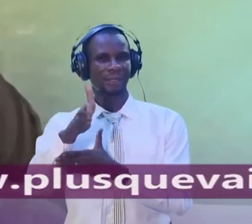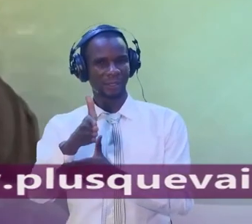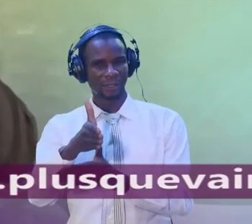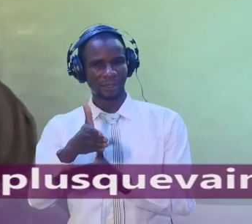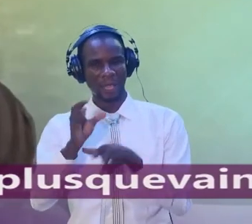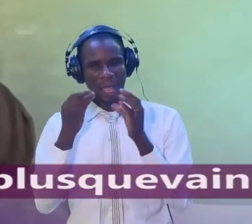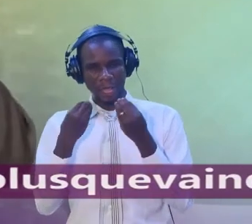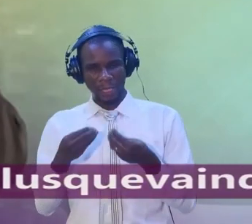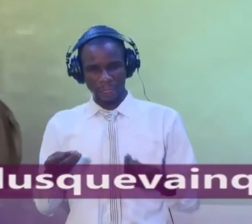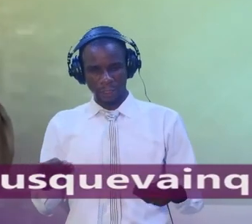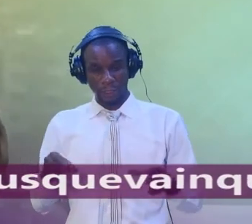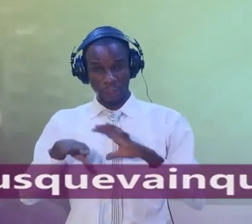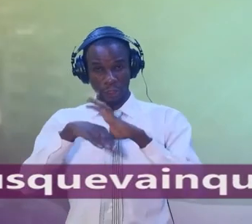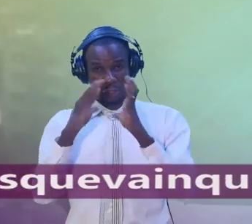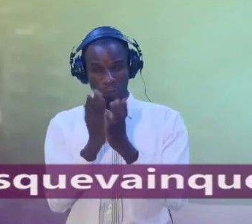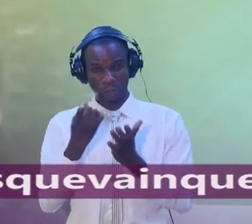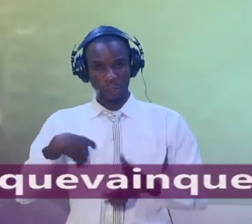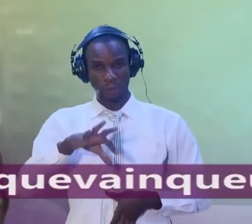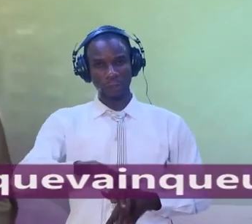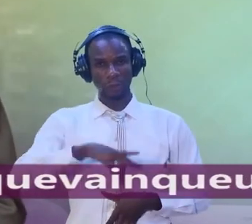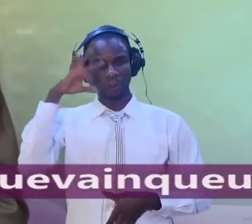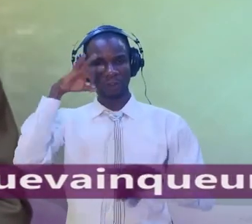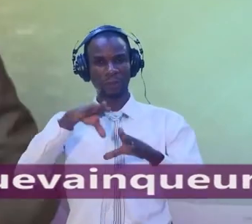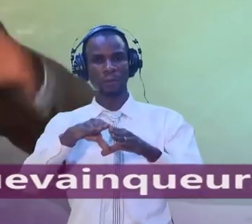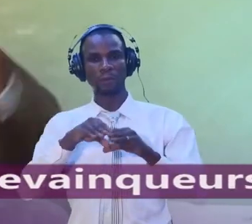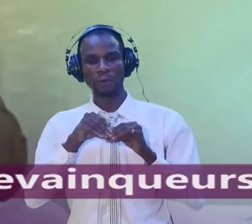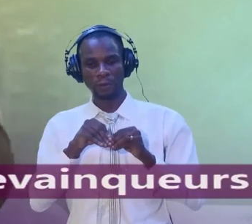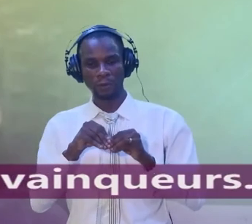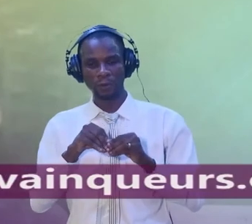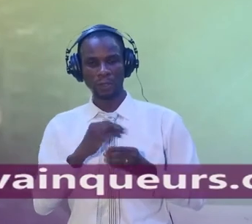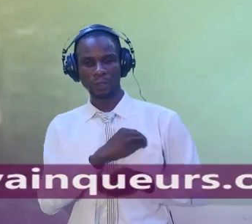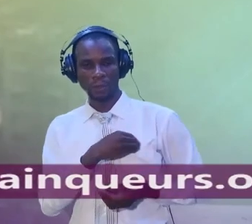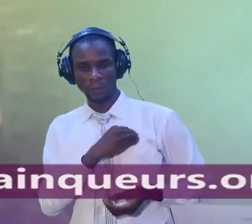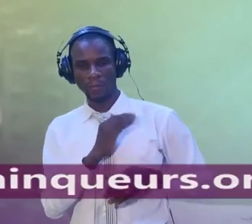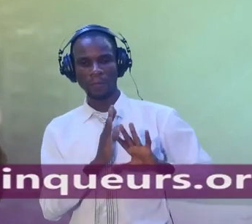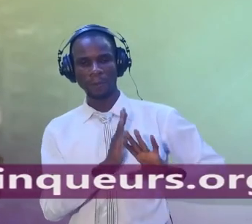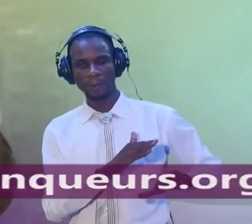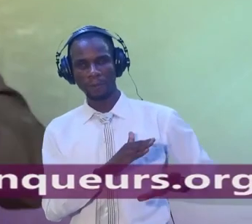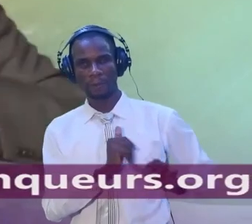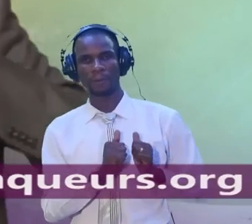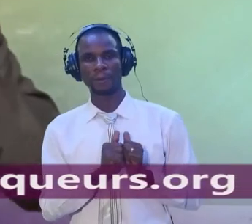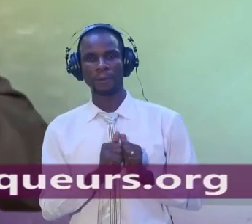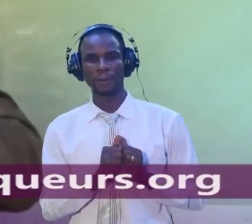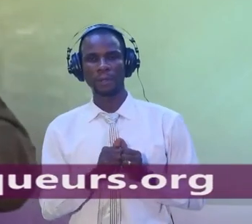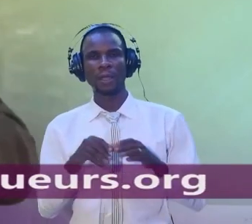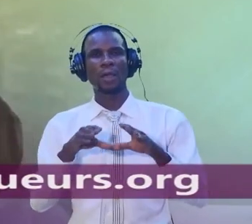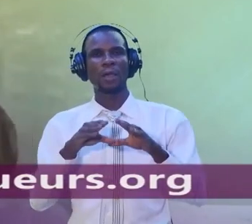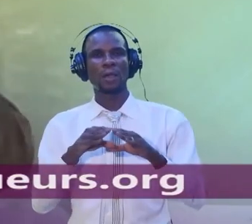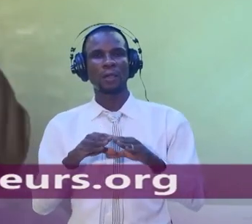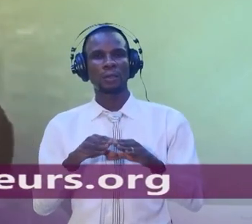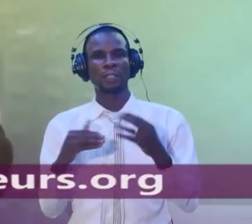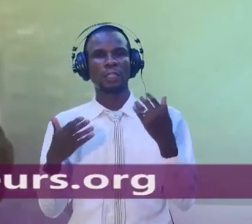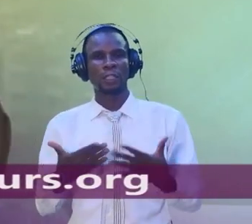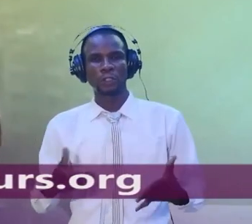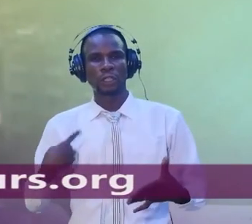zangu. Na uhuru wetu ni sababu tumeamini Yesu Kristo na tumemukiri